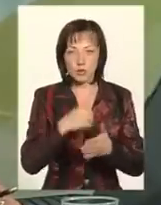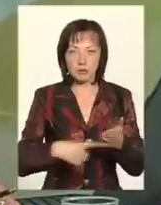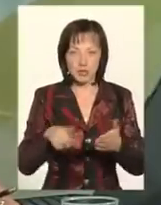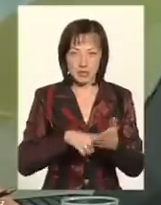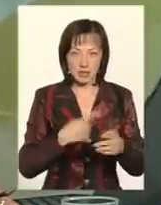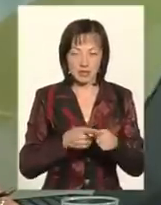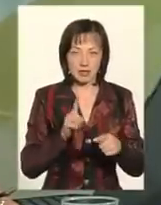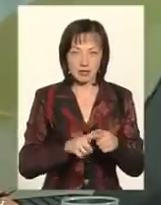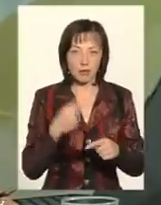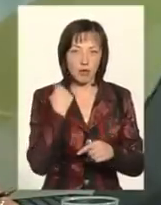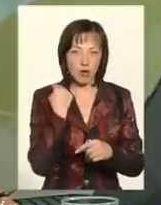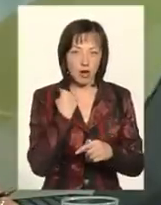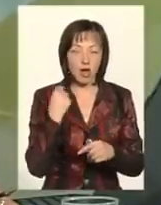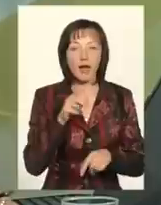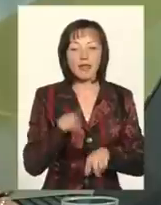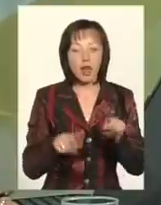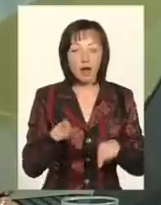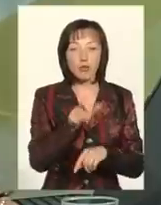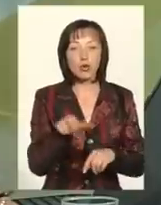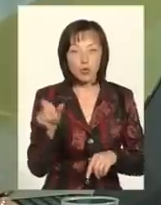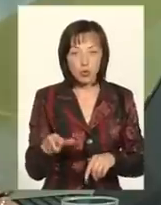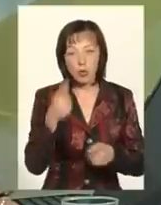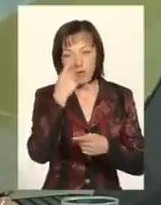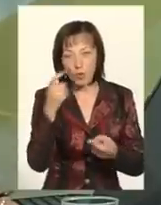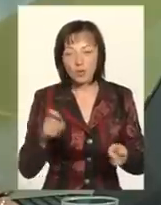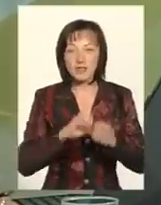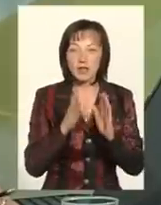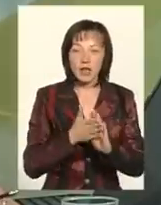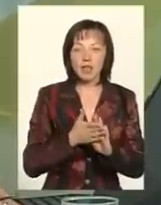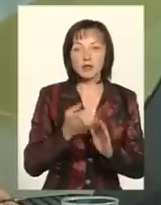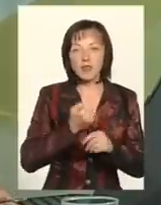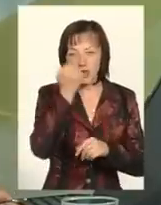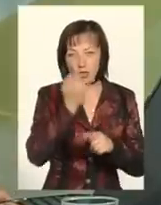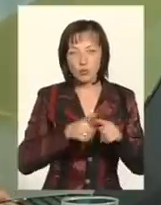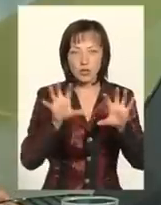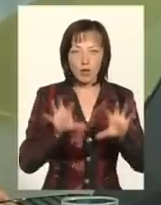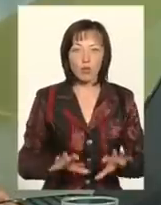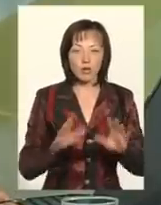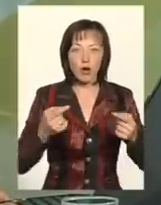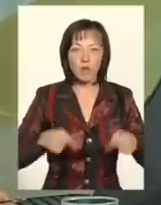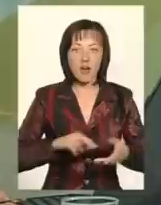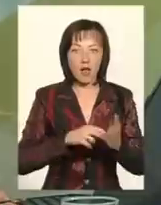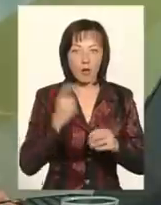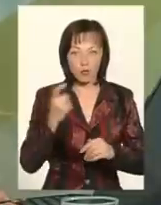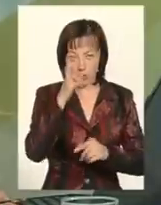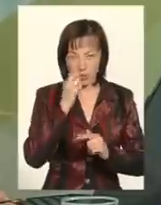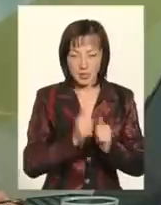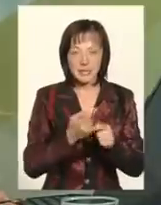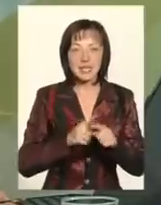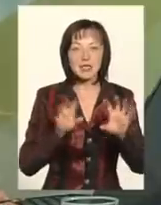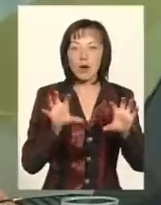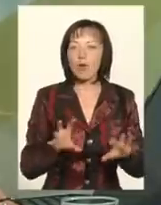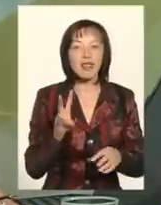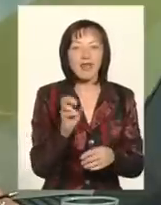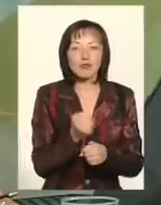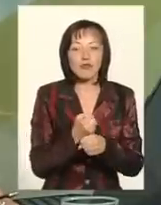списані цим законом ці кредити тоє Деяким людям доводять інформацію що завдяки цьому закону буде обвал економіки всієї держави цей закон він не